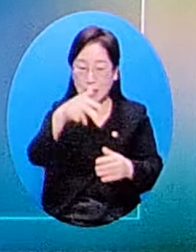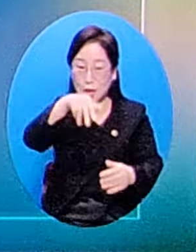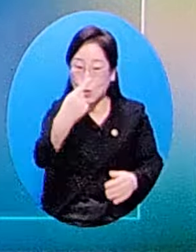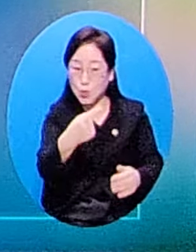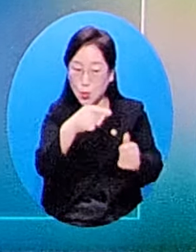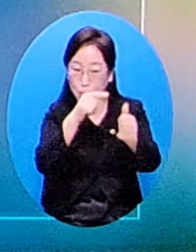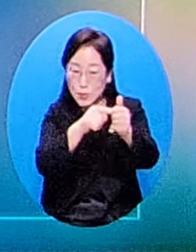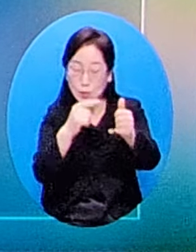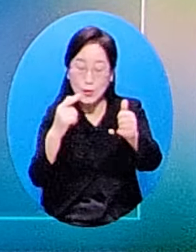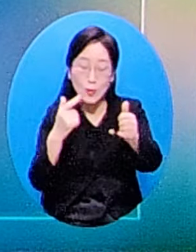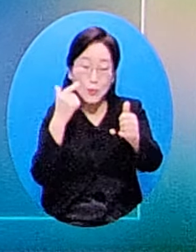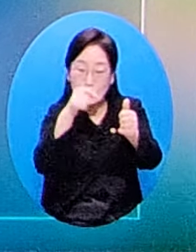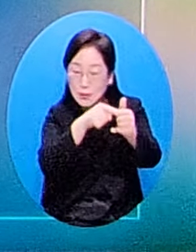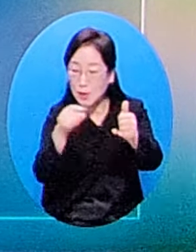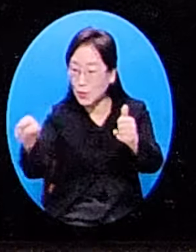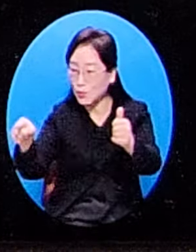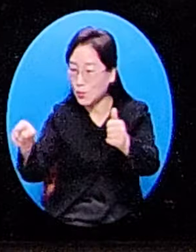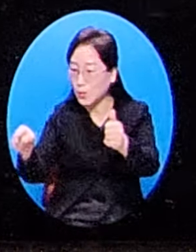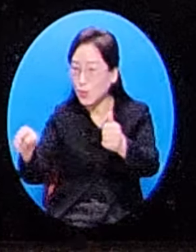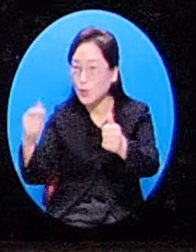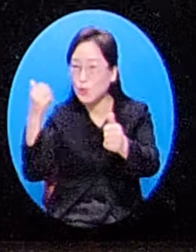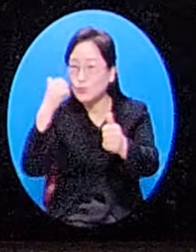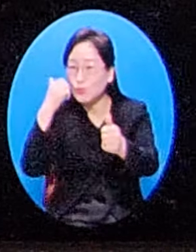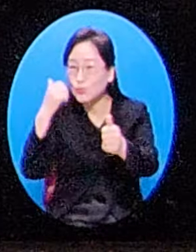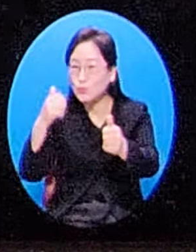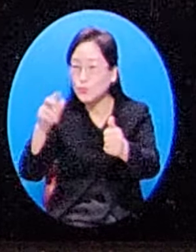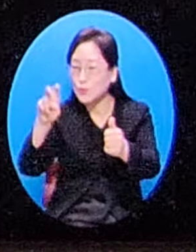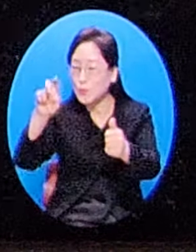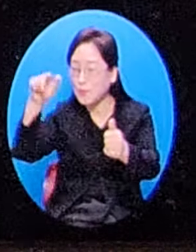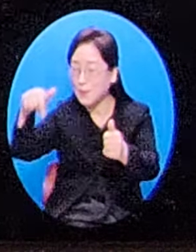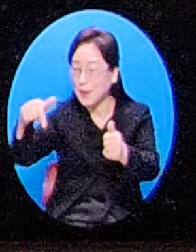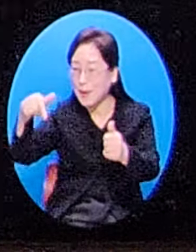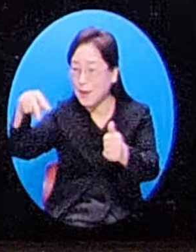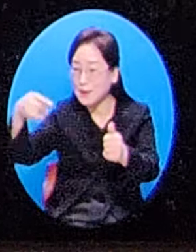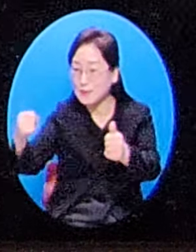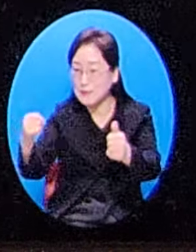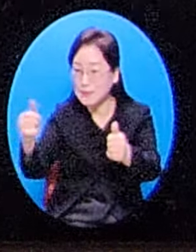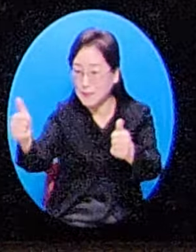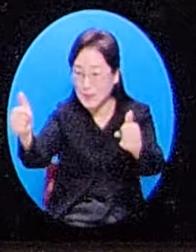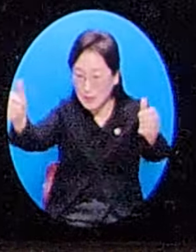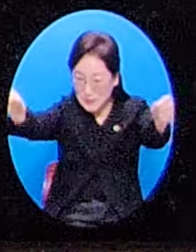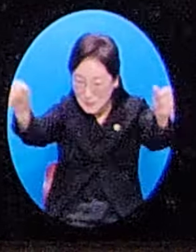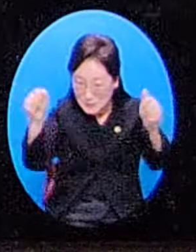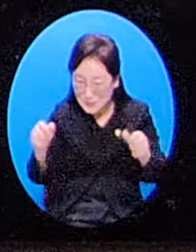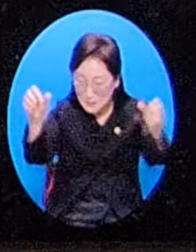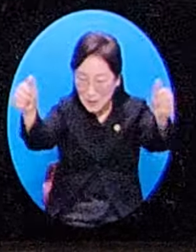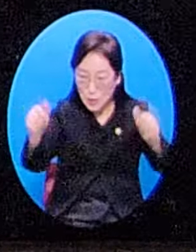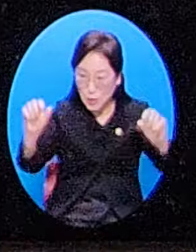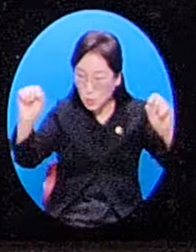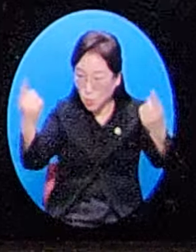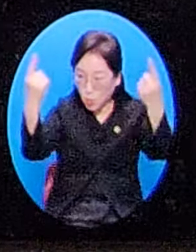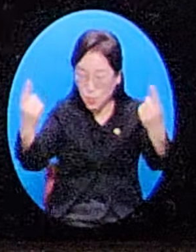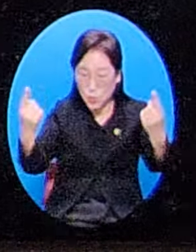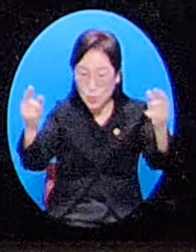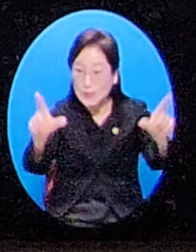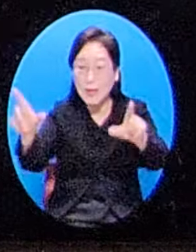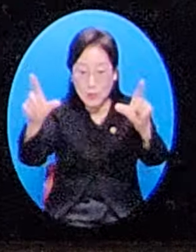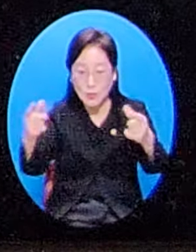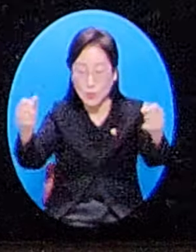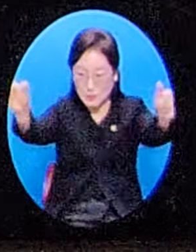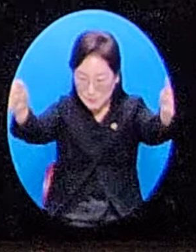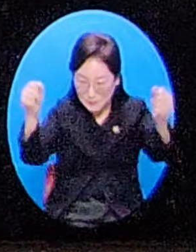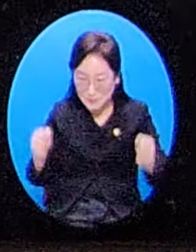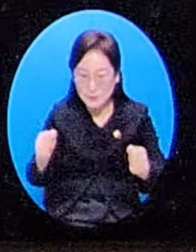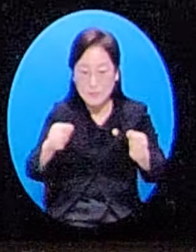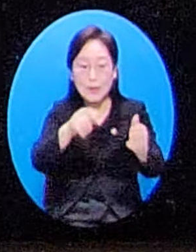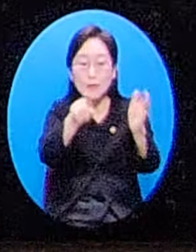그 삶의 그 후손들을 조사해서 연구 논문을 낸 것이 있습니다. 동시대에 살았던 사람인데 믿음이 좋았던